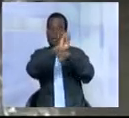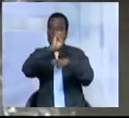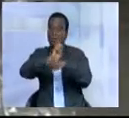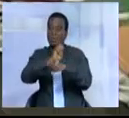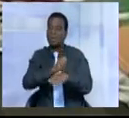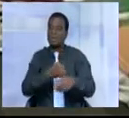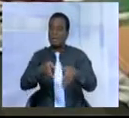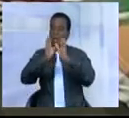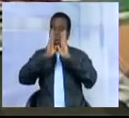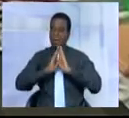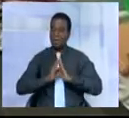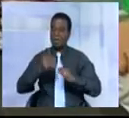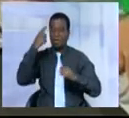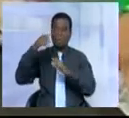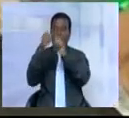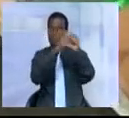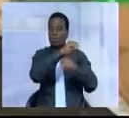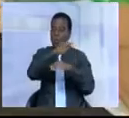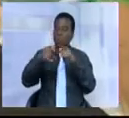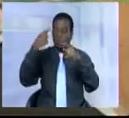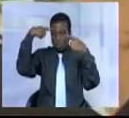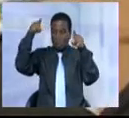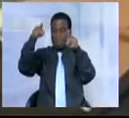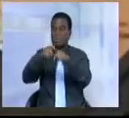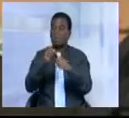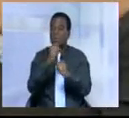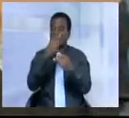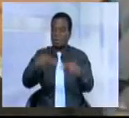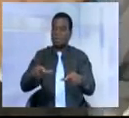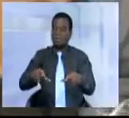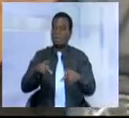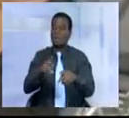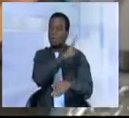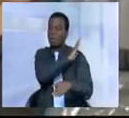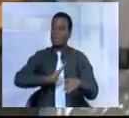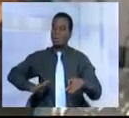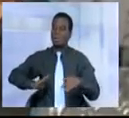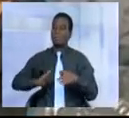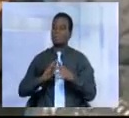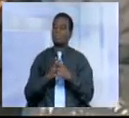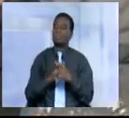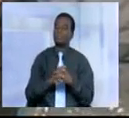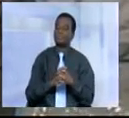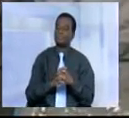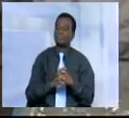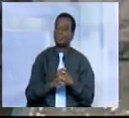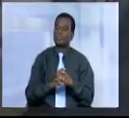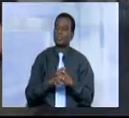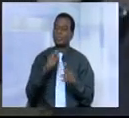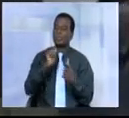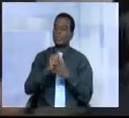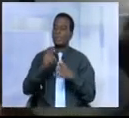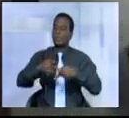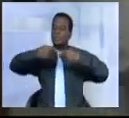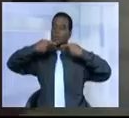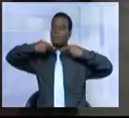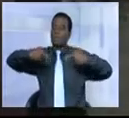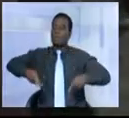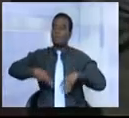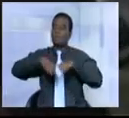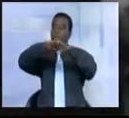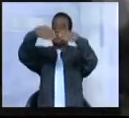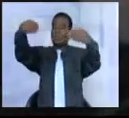expulsions et un statut légal pour l'ensemble des Afghans déjà présents en Belgique. C'est le curé de la paroisse qui leur a ouvert